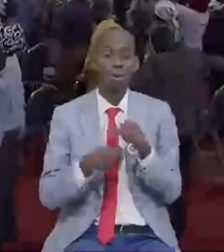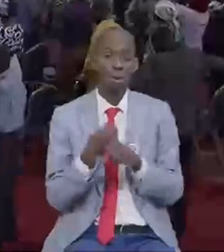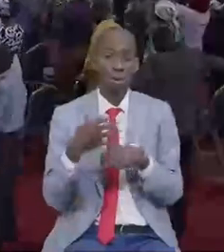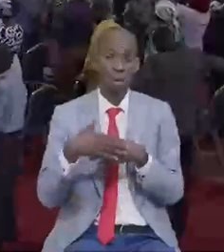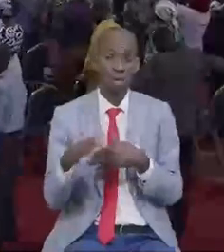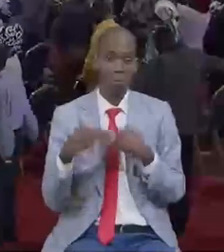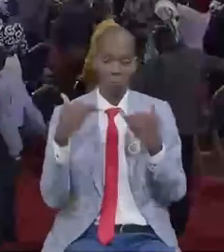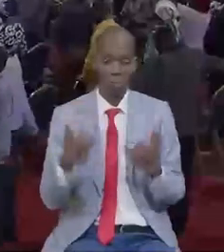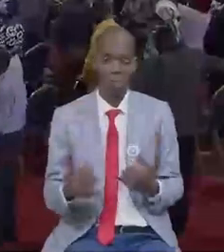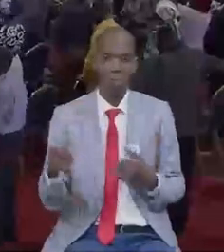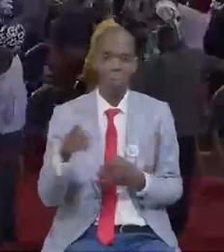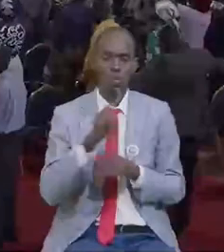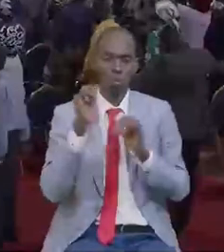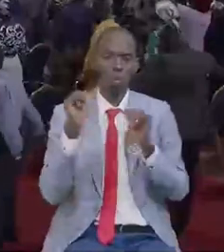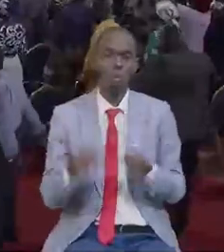Maintenant, tu peux.